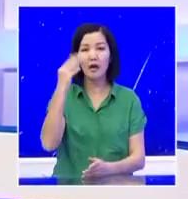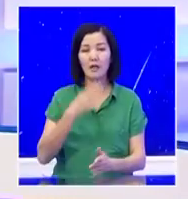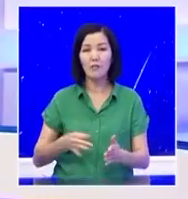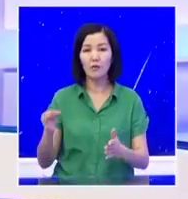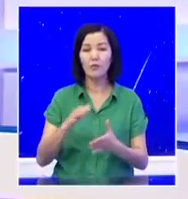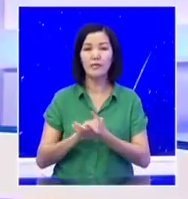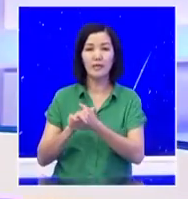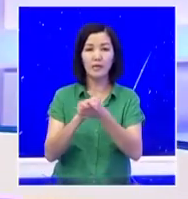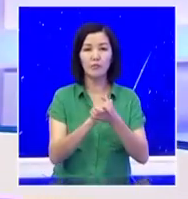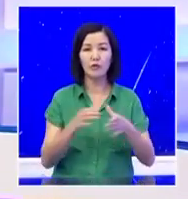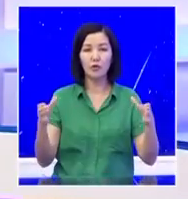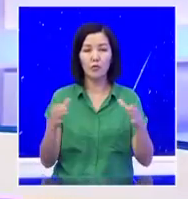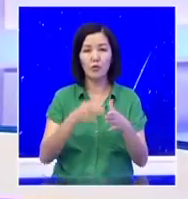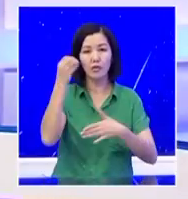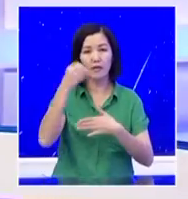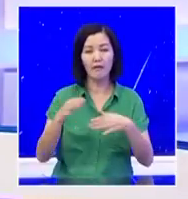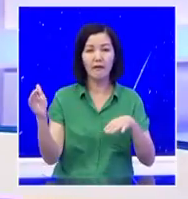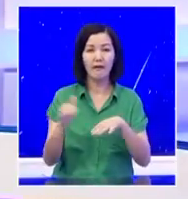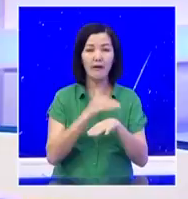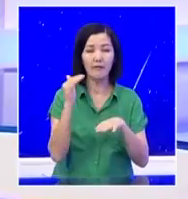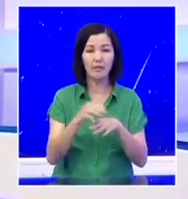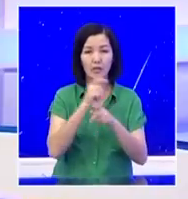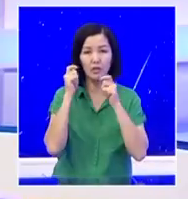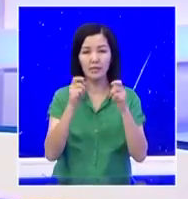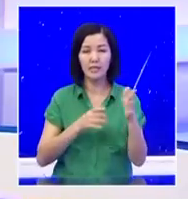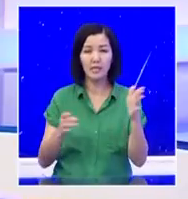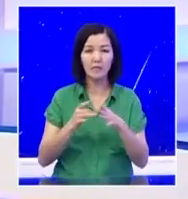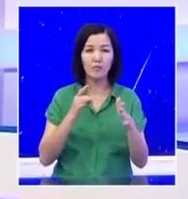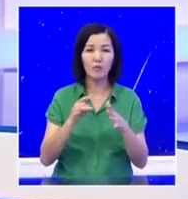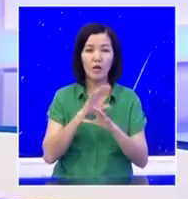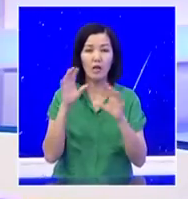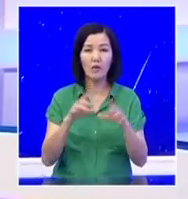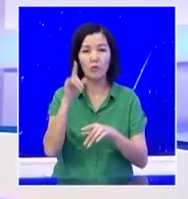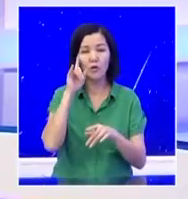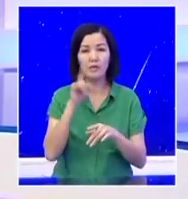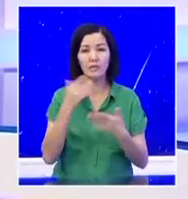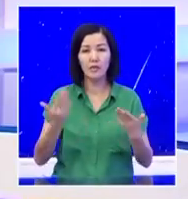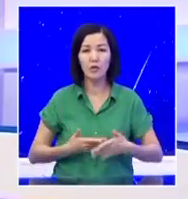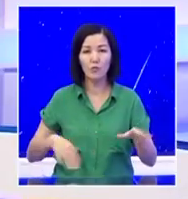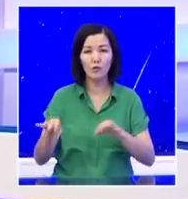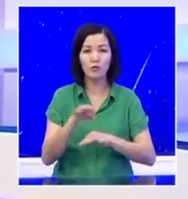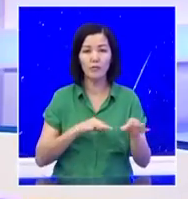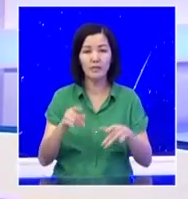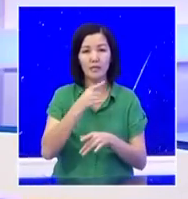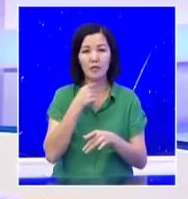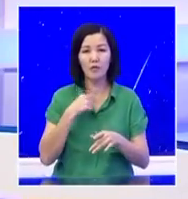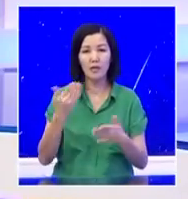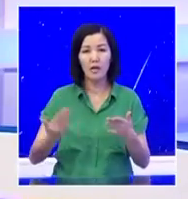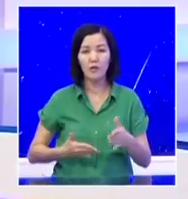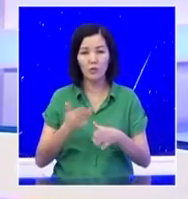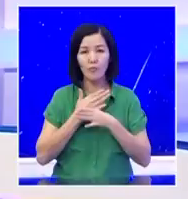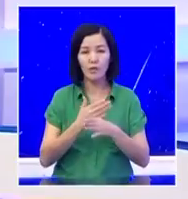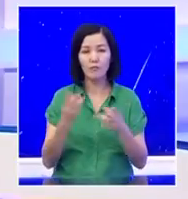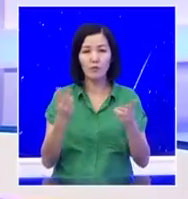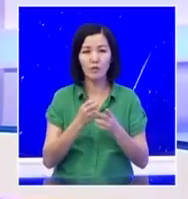Алматы облысының кәсіподақтар орталығы қайырымдылық жасады. Республикалық қамқор Қазақстан әлеуметтік жобасы аясында Талдықорғандағы